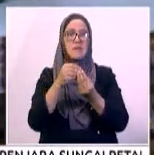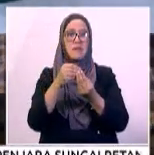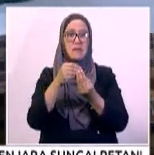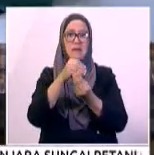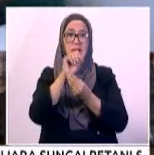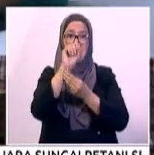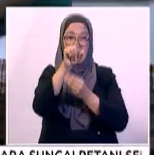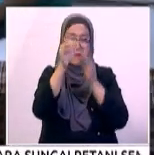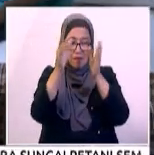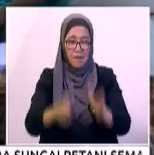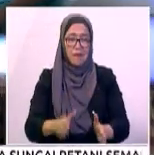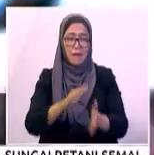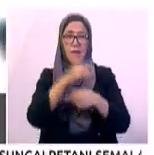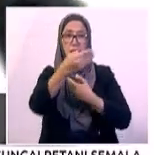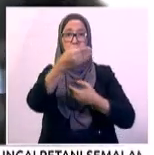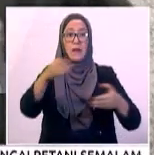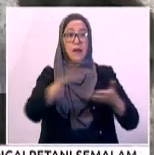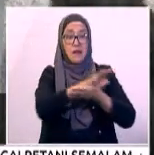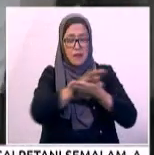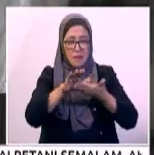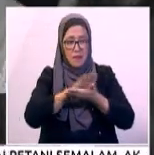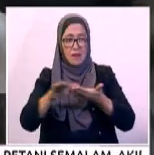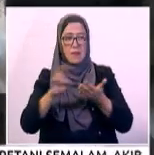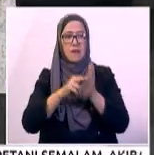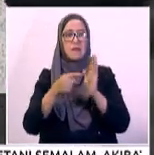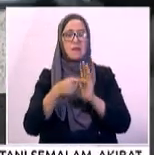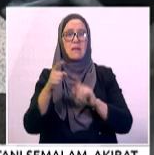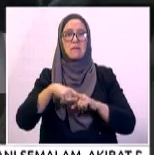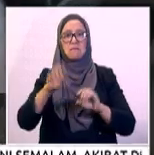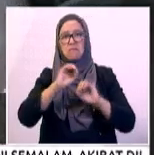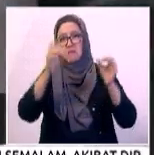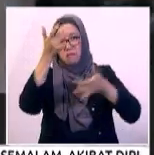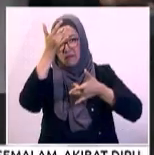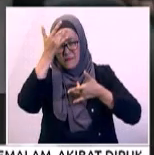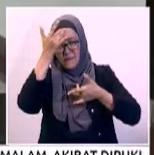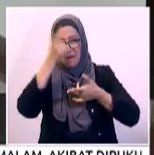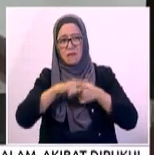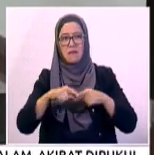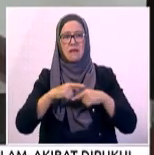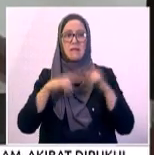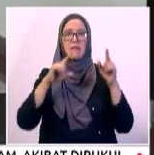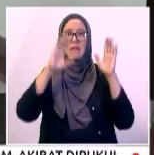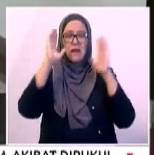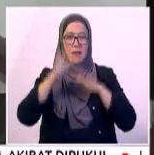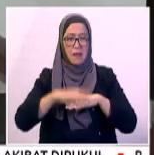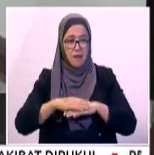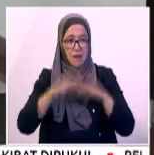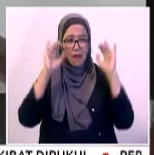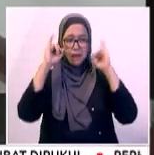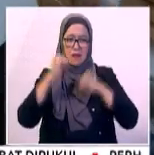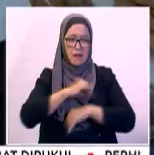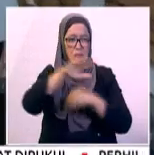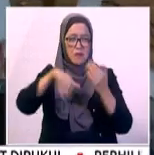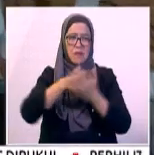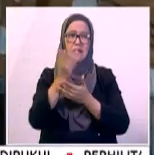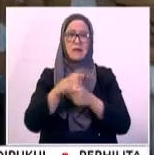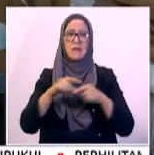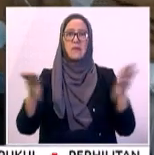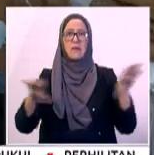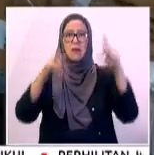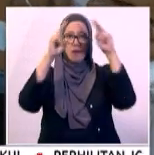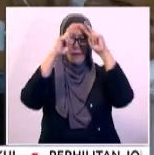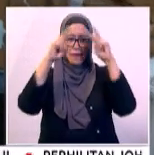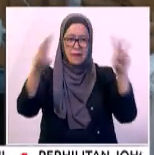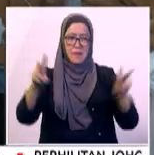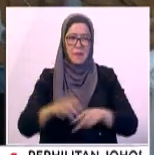pun dapat kita buat dengan tenang. Konsep kebersihan adalah sangat penting dan berkaitan terkait rapat dengan ibadat haji. Melalui kebersihan,